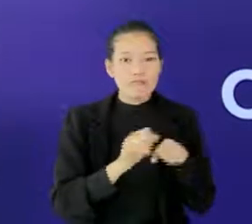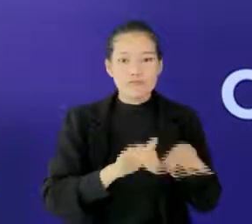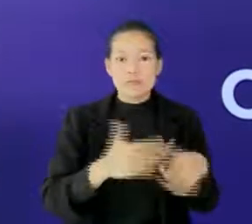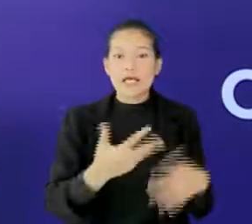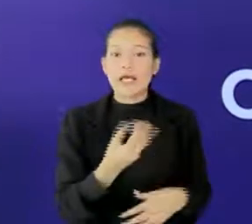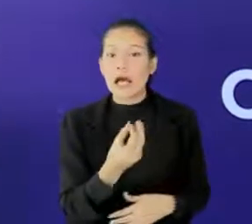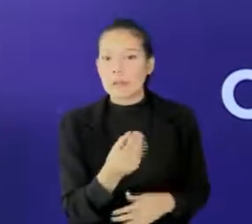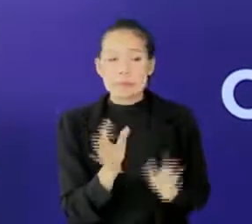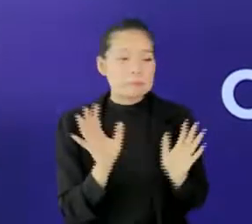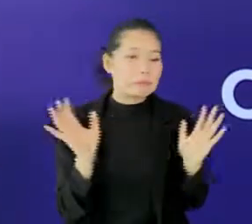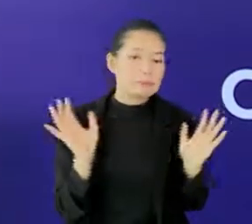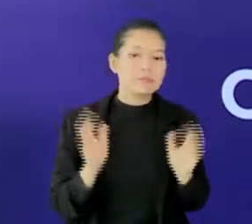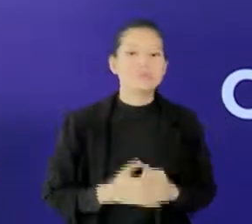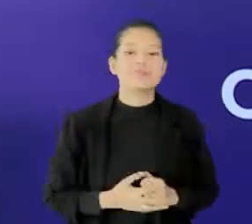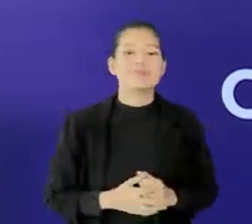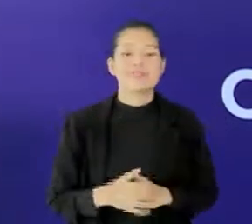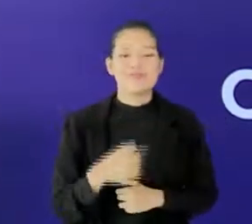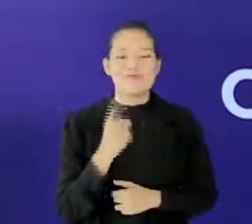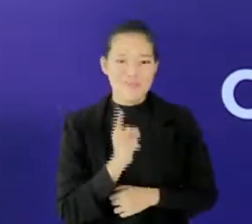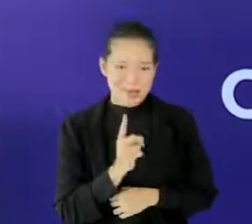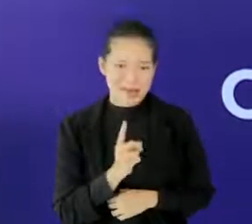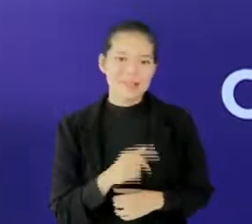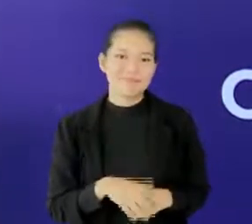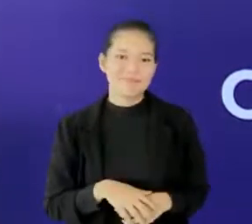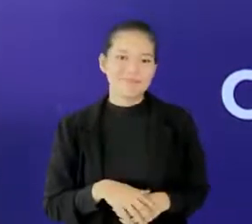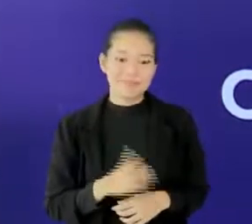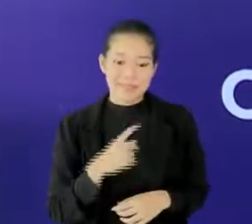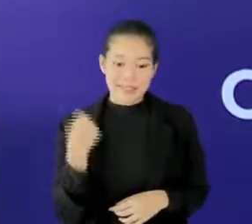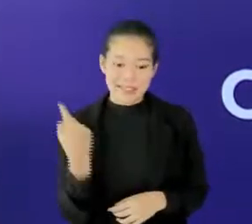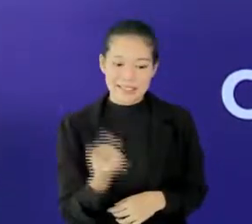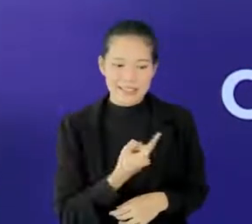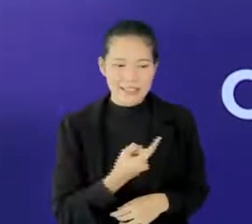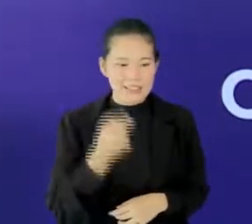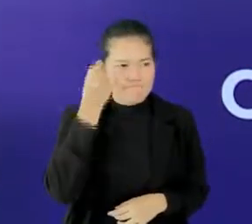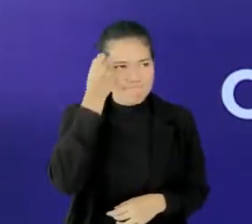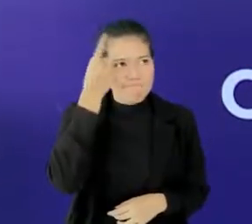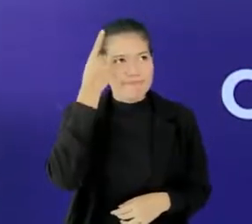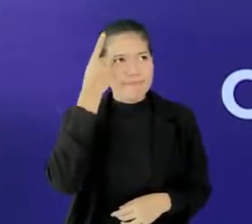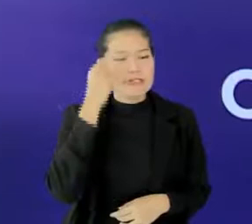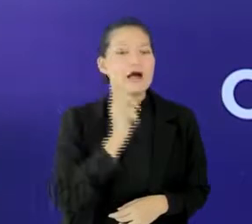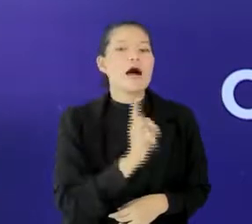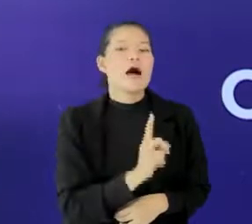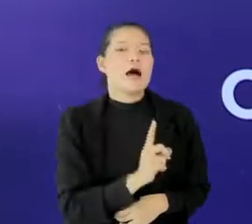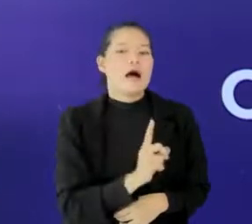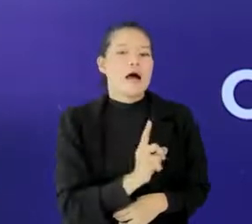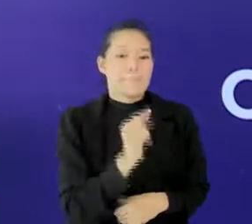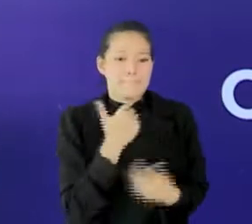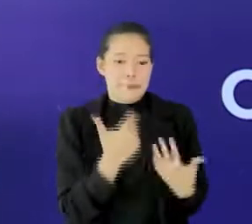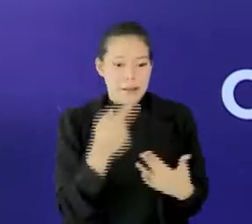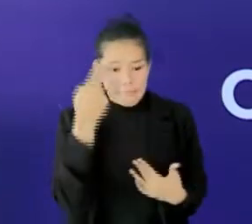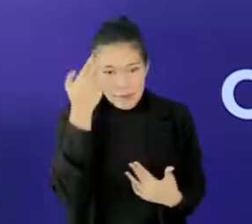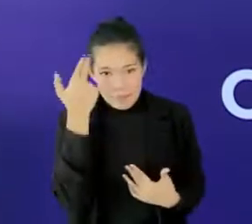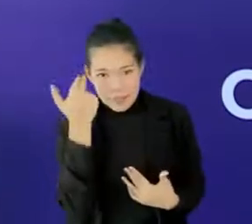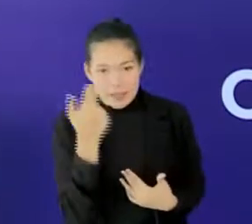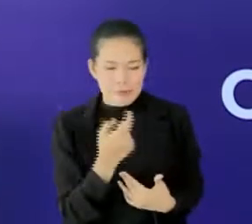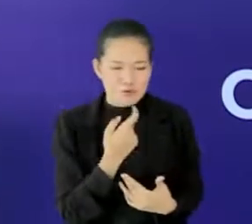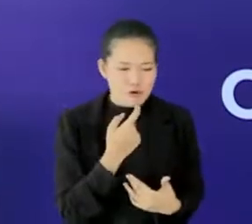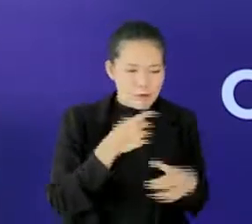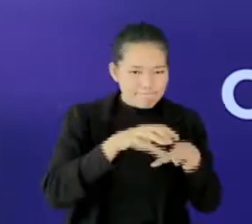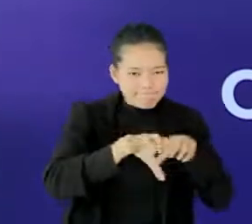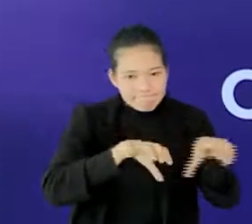akan berakhir. Oleh karenanya kita semua menggagas satu roadmap, dalam arti pemerintah membuat satu